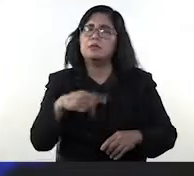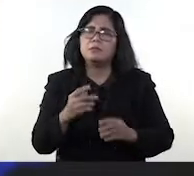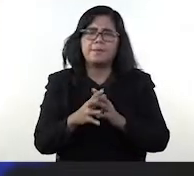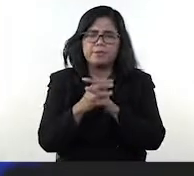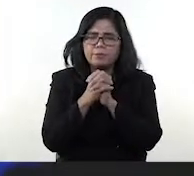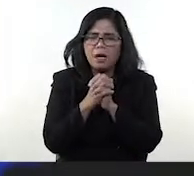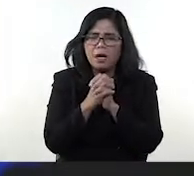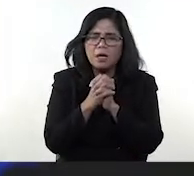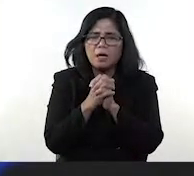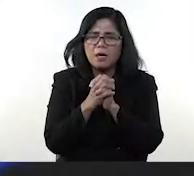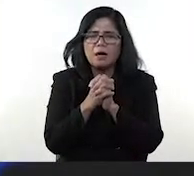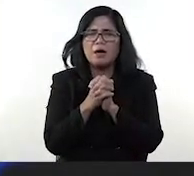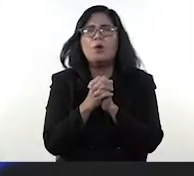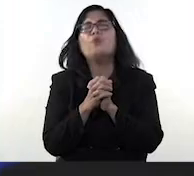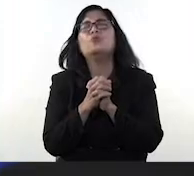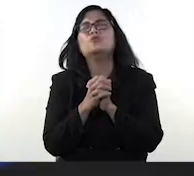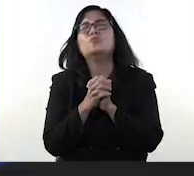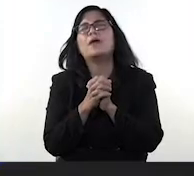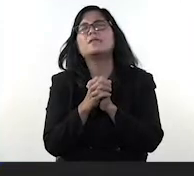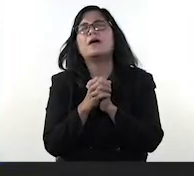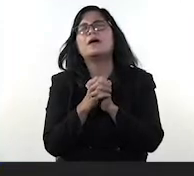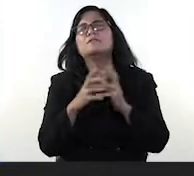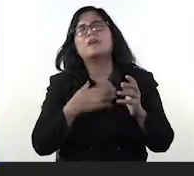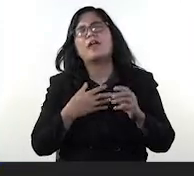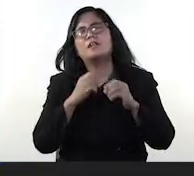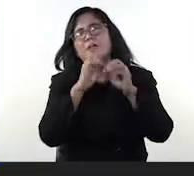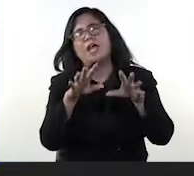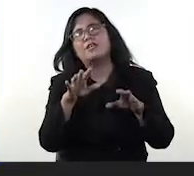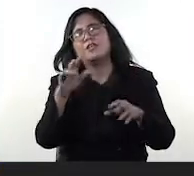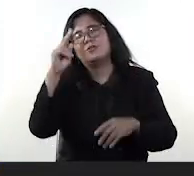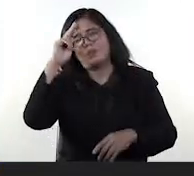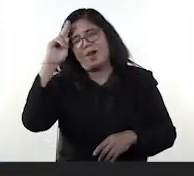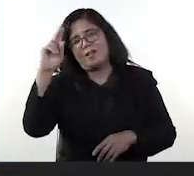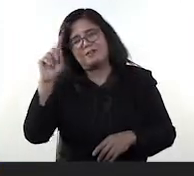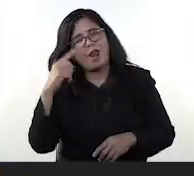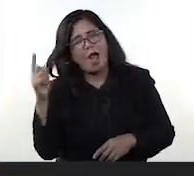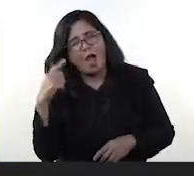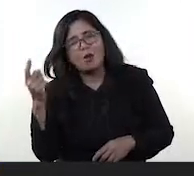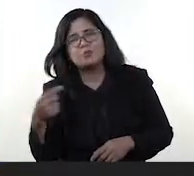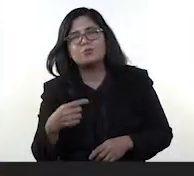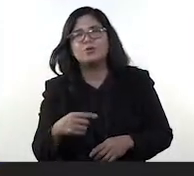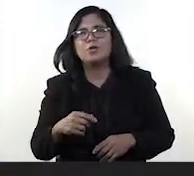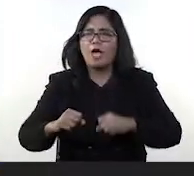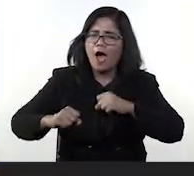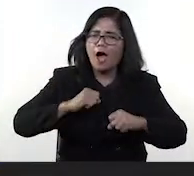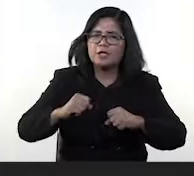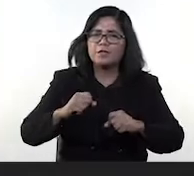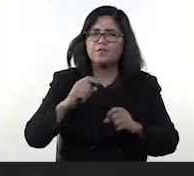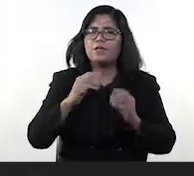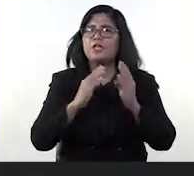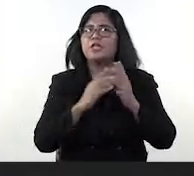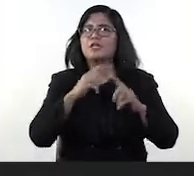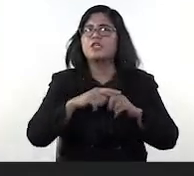Ayo kita berdoa the most special diberkati selalu oleh Tuhan kita aktif di gereja